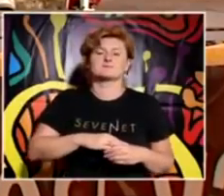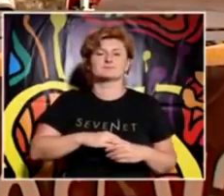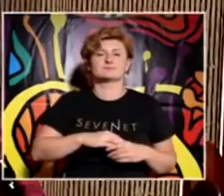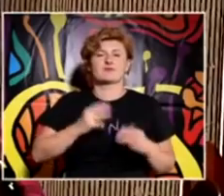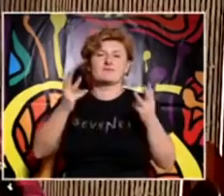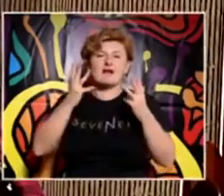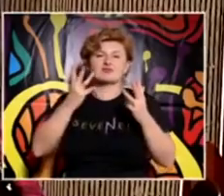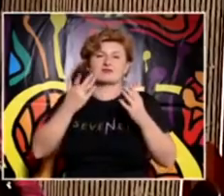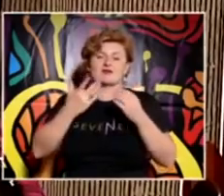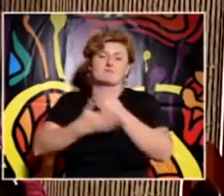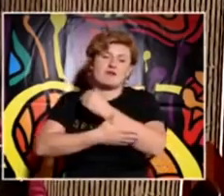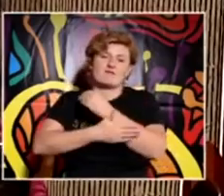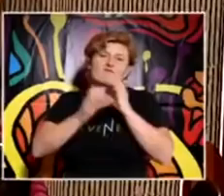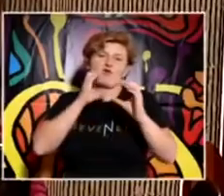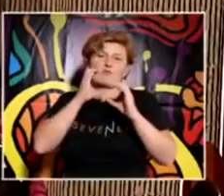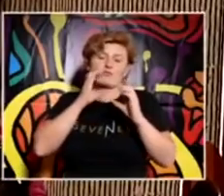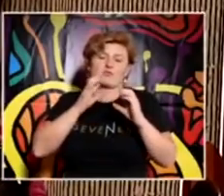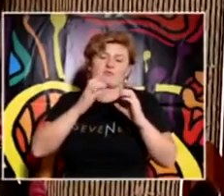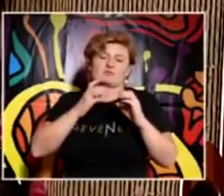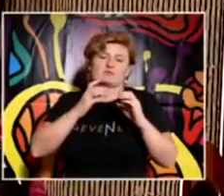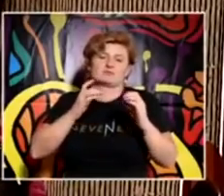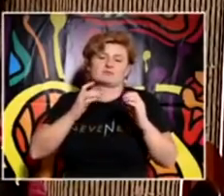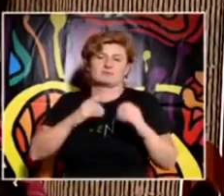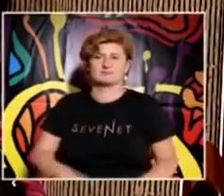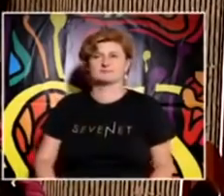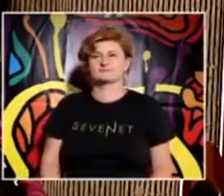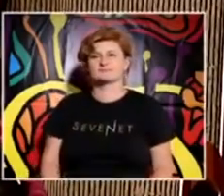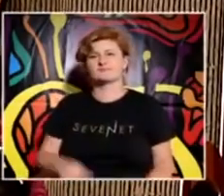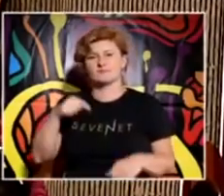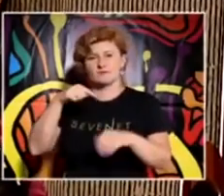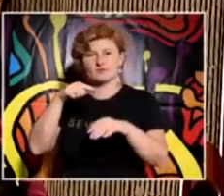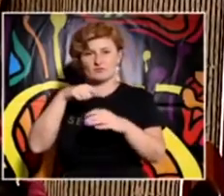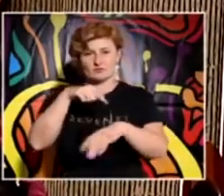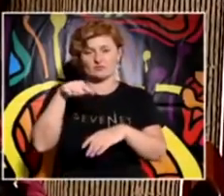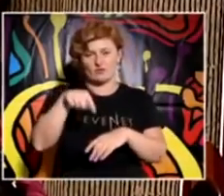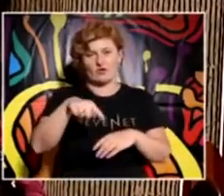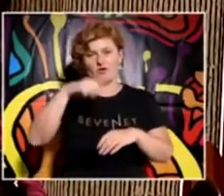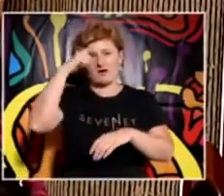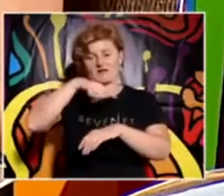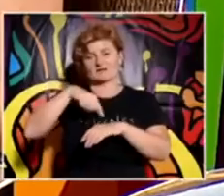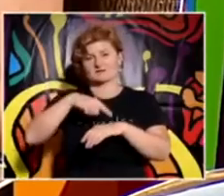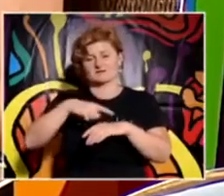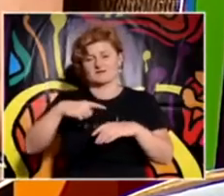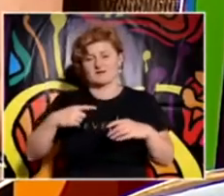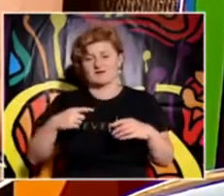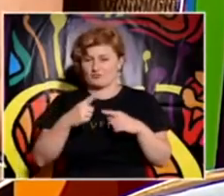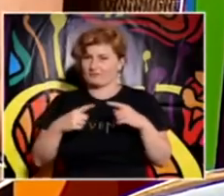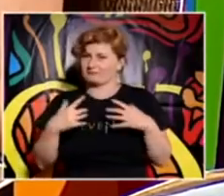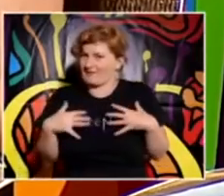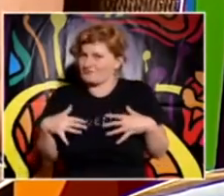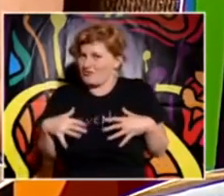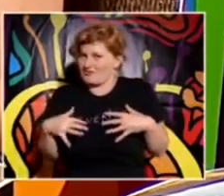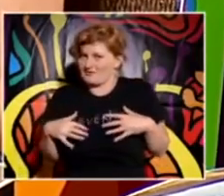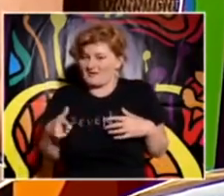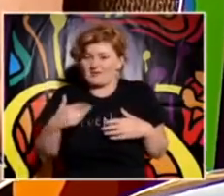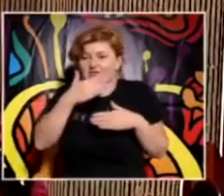do najbliższego miasta. Także to taka właśnie lekcja spontanu, która dla nas była dość stresująca, bo jednak